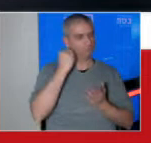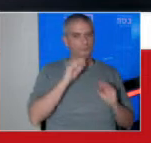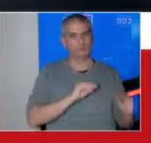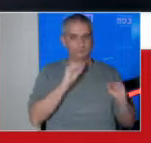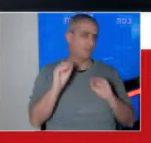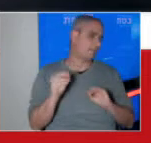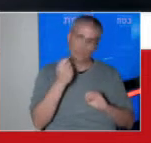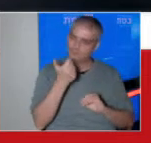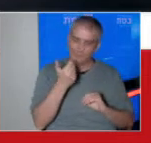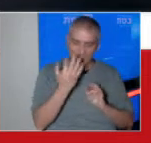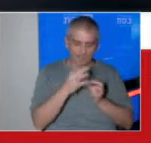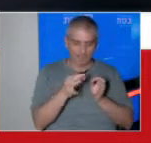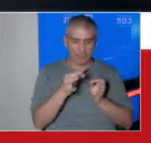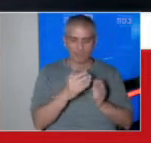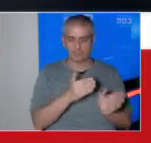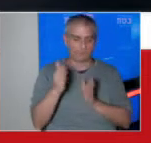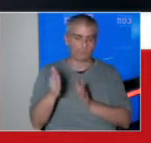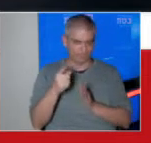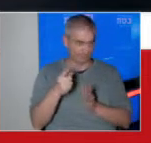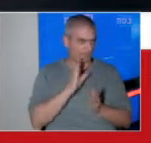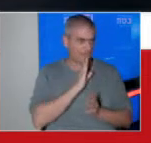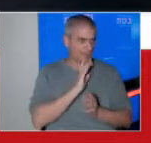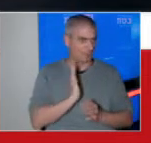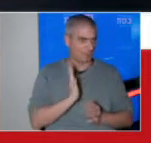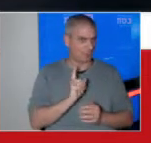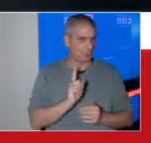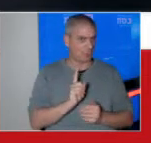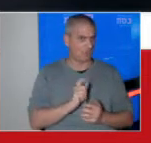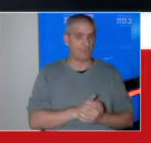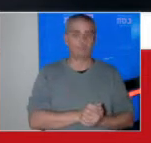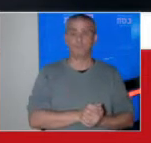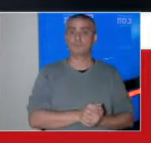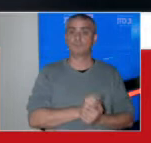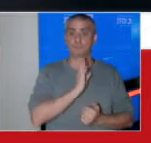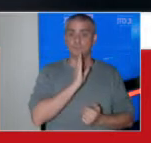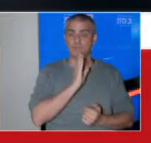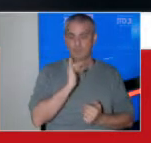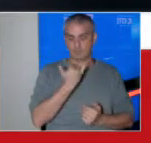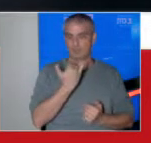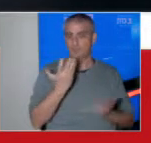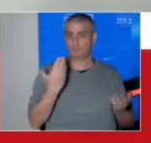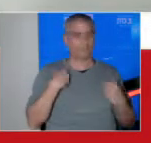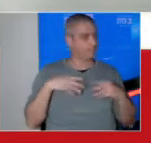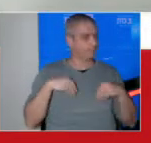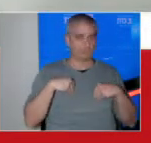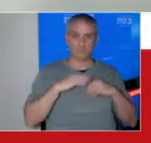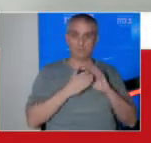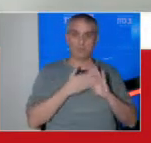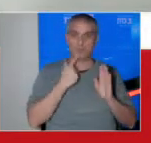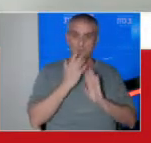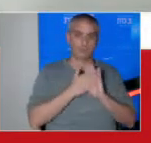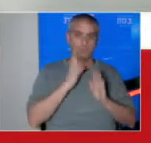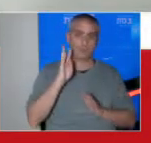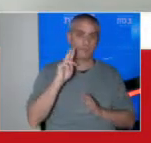אותו קצת כמה מאות מטרים. זה מאוד בעייתי, לא? בעייתי, חד וחלק. אני מסכים עם כל מה שאמר